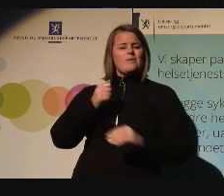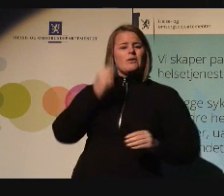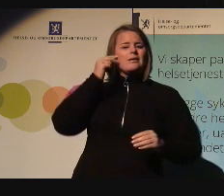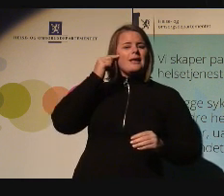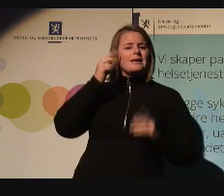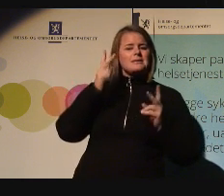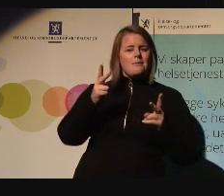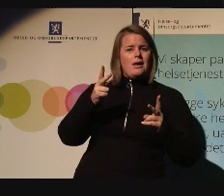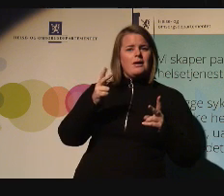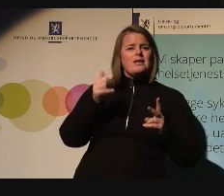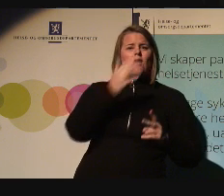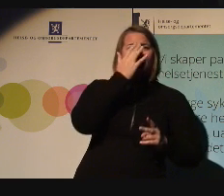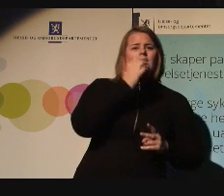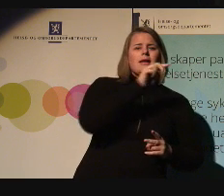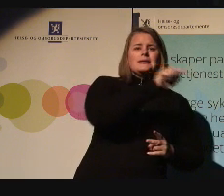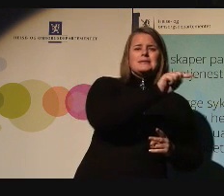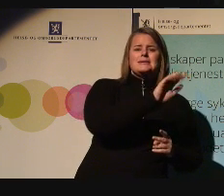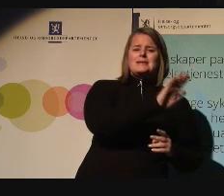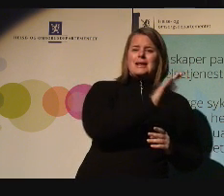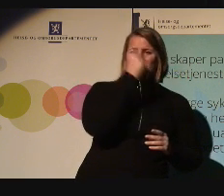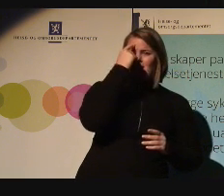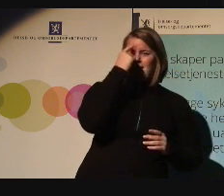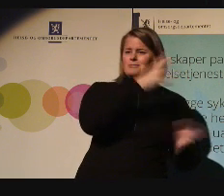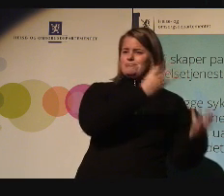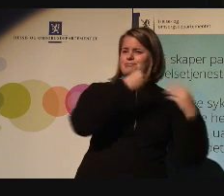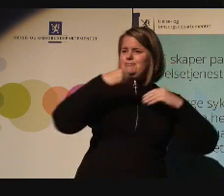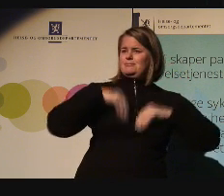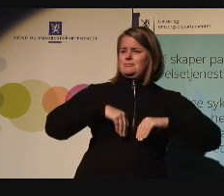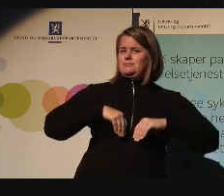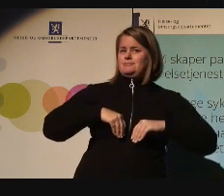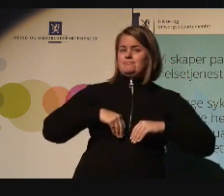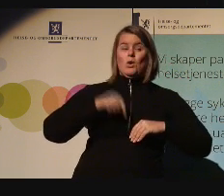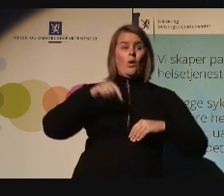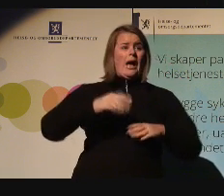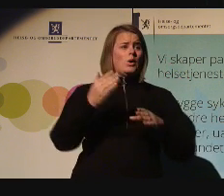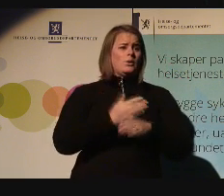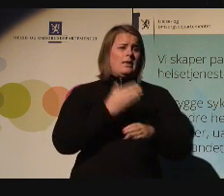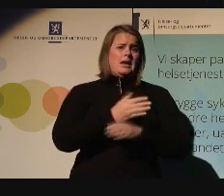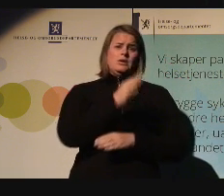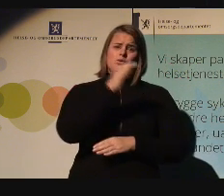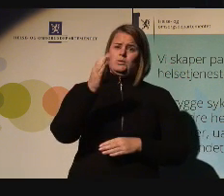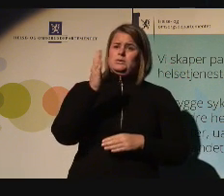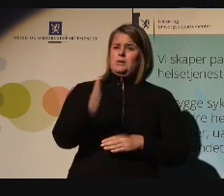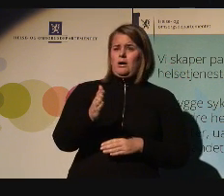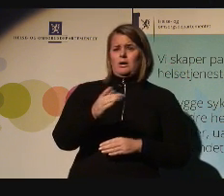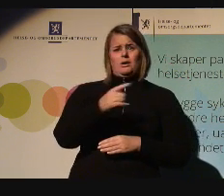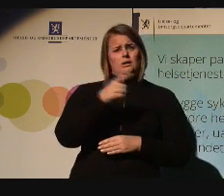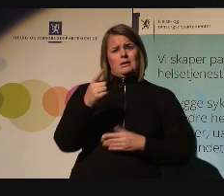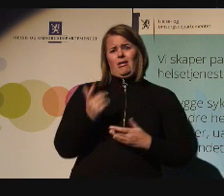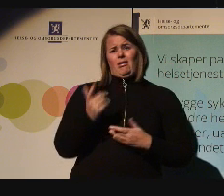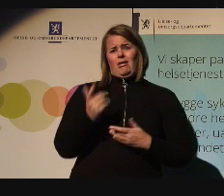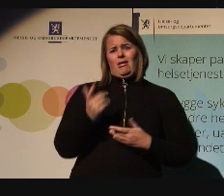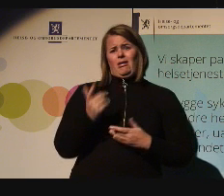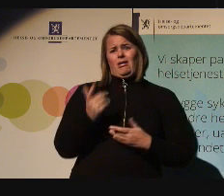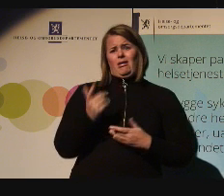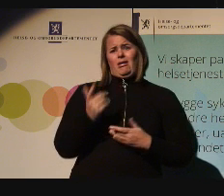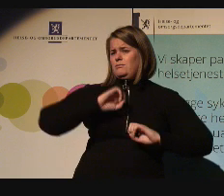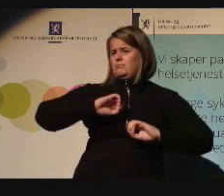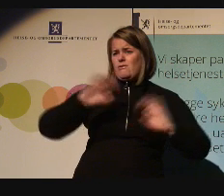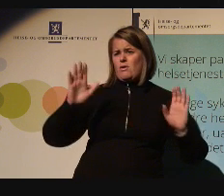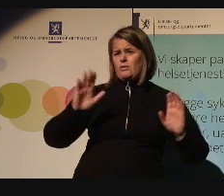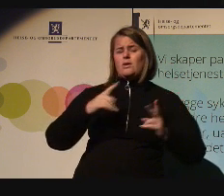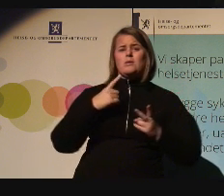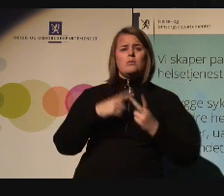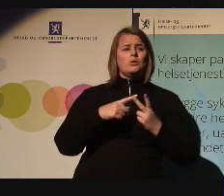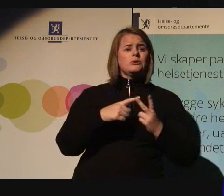oss her. Så vil jeg si tusen takk til hotellet, som jeg synes har tatt veldig godt imot oss. Og ikke minst tusen